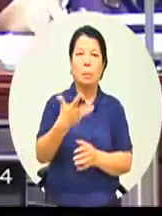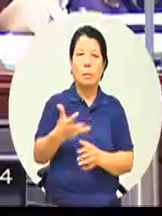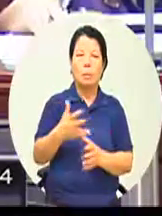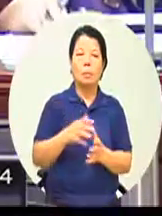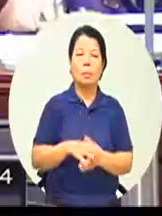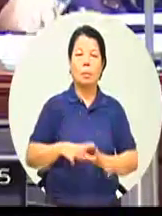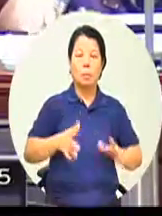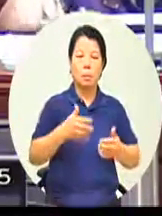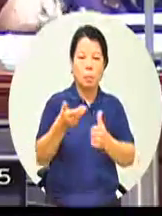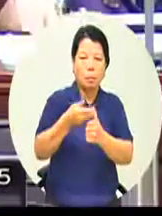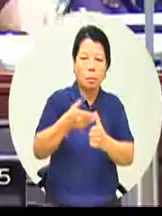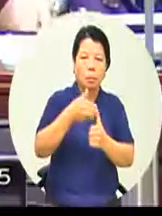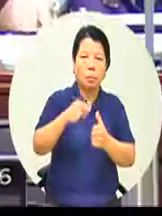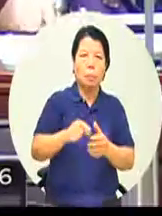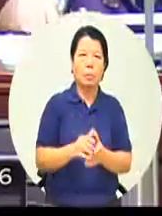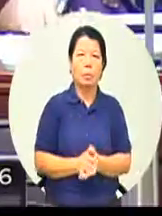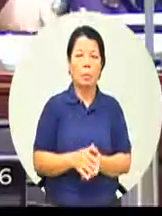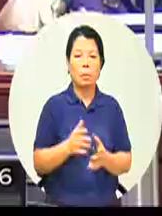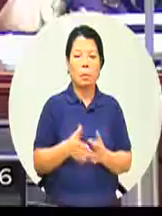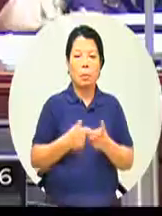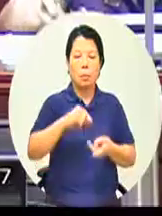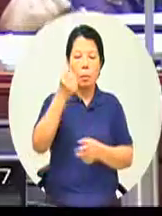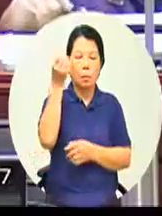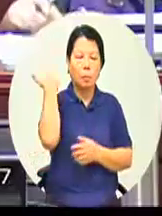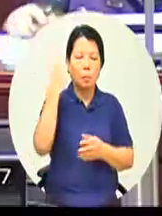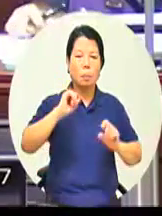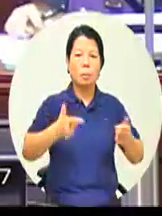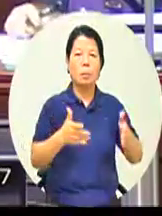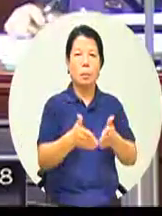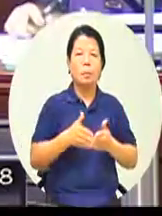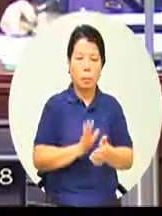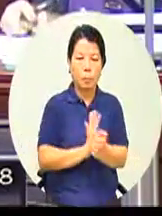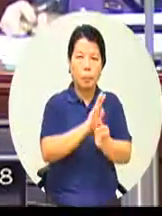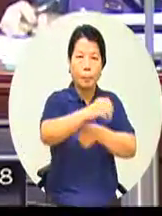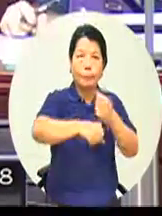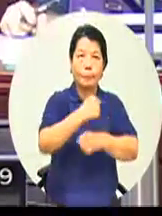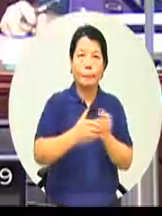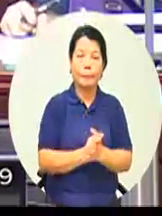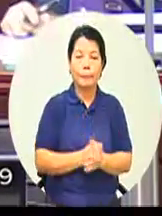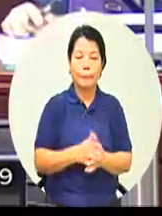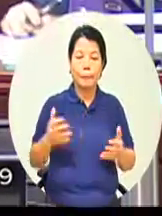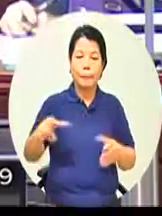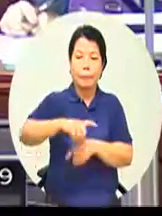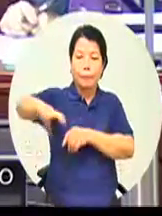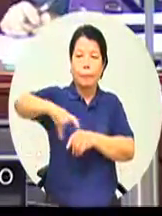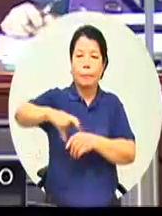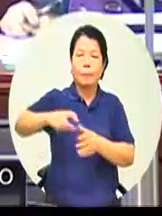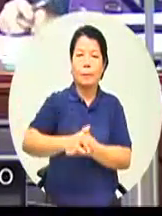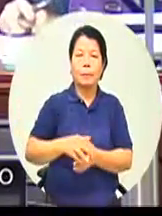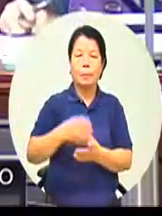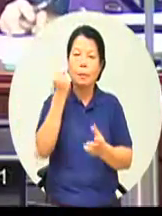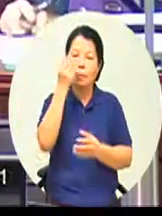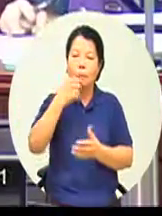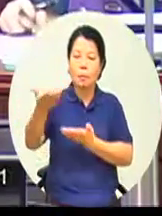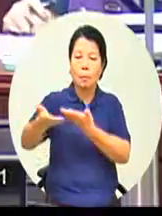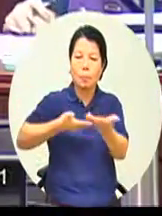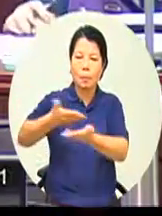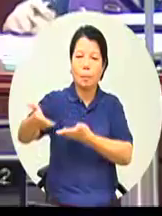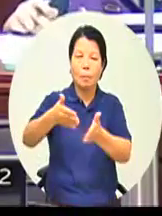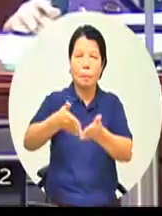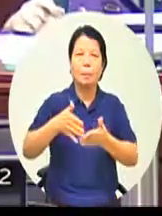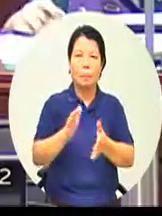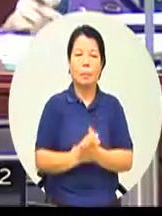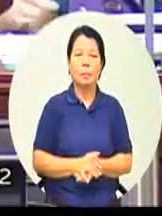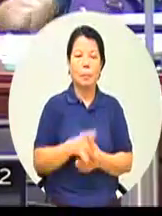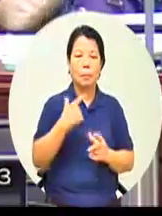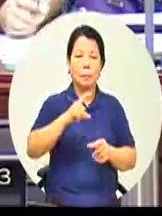里头的培养的部分呢，是跟以前不同，是主要要推动双向投资、观光互相往来，锁定这